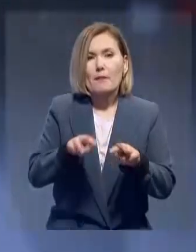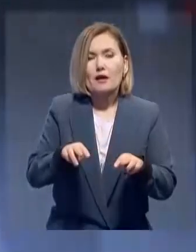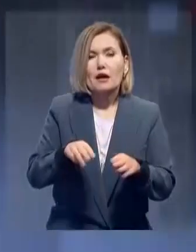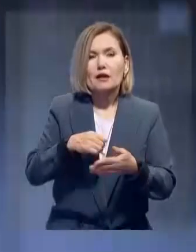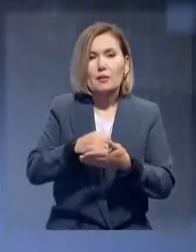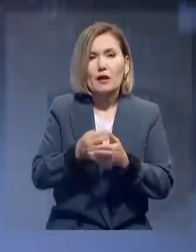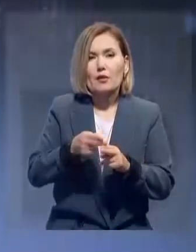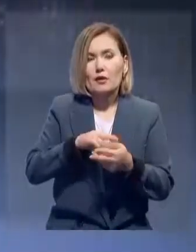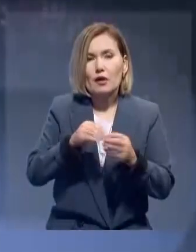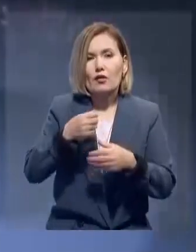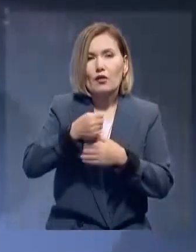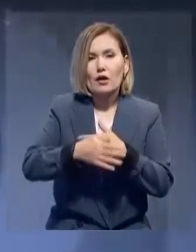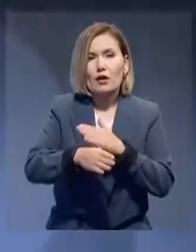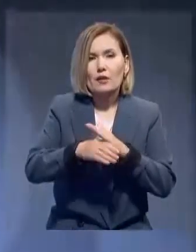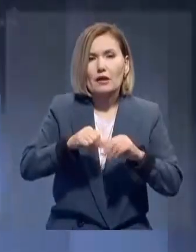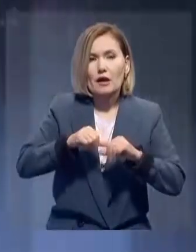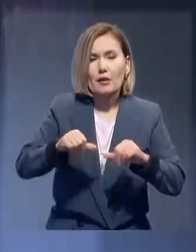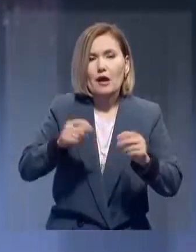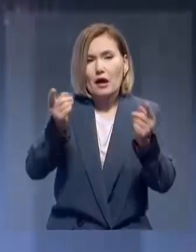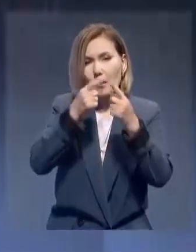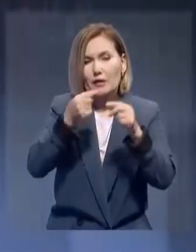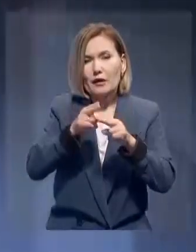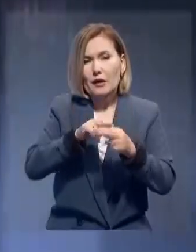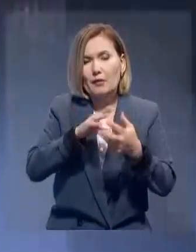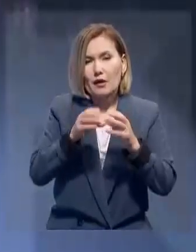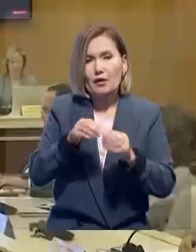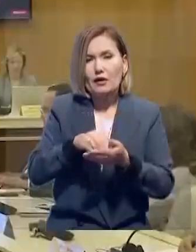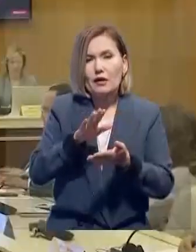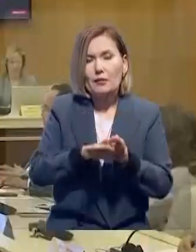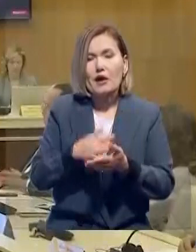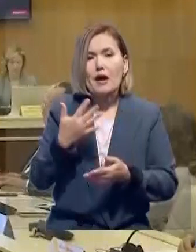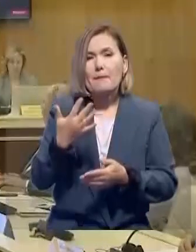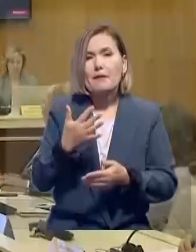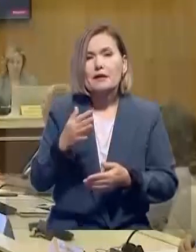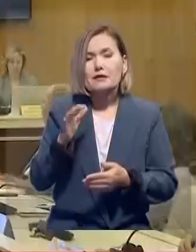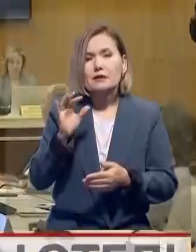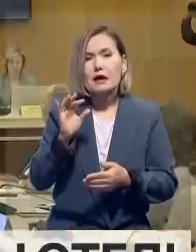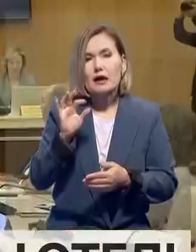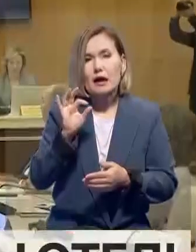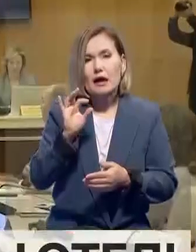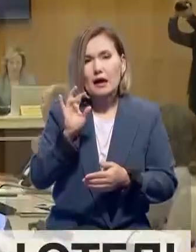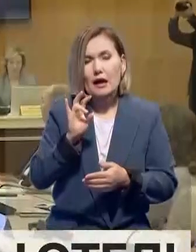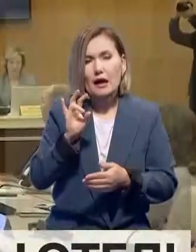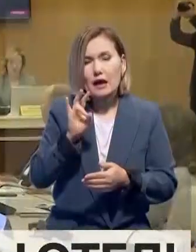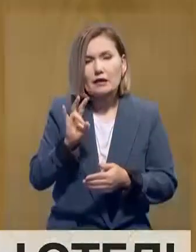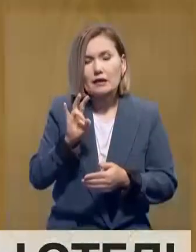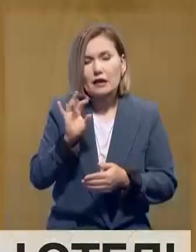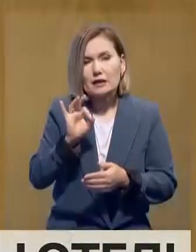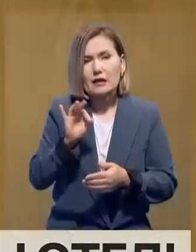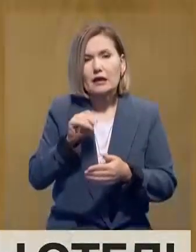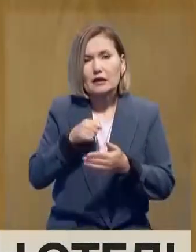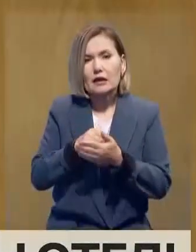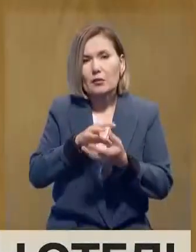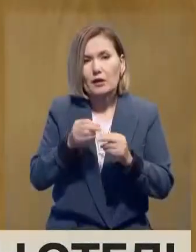бекітті. Бұл туралы орталық сайлау комиссиясы хабарлады. Кандидаттарды тіркеу 5-ші қазанға дейін. Егер сайлауда жалғыз үміткер